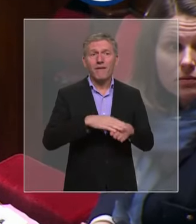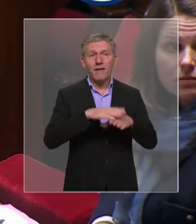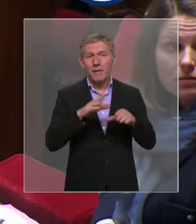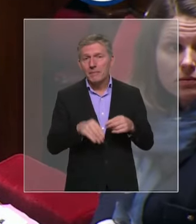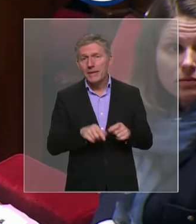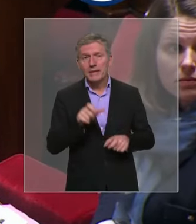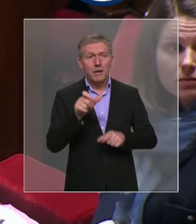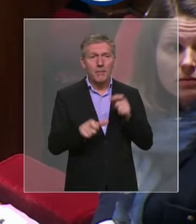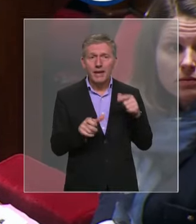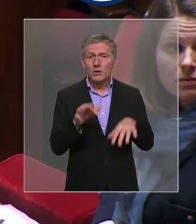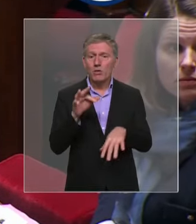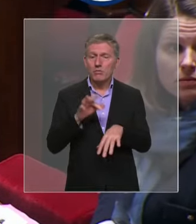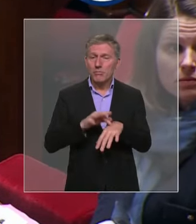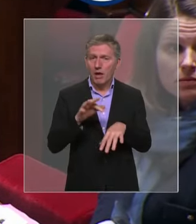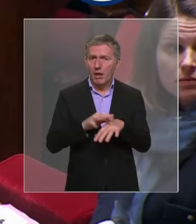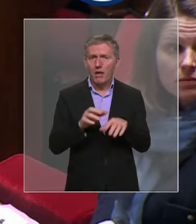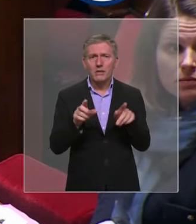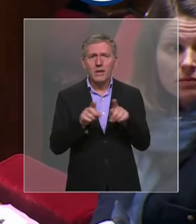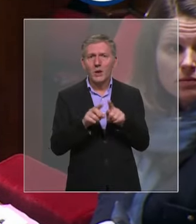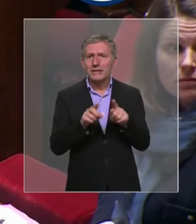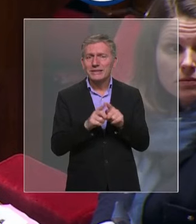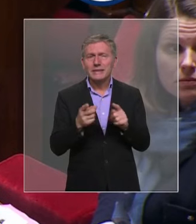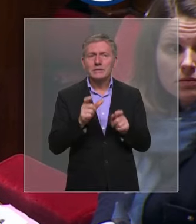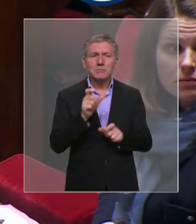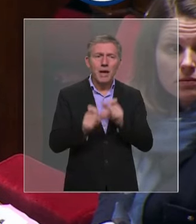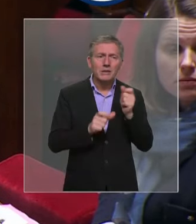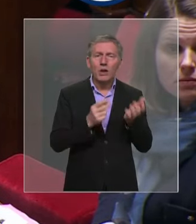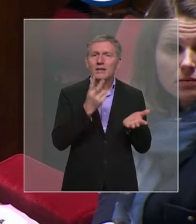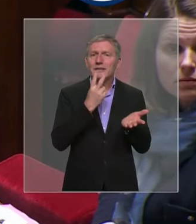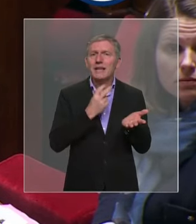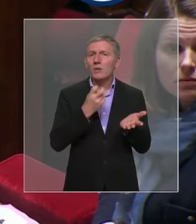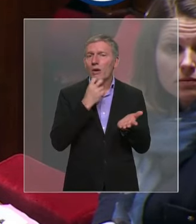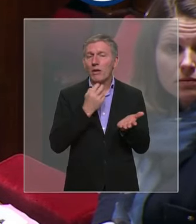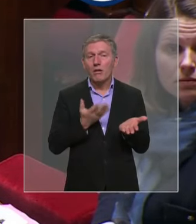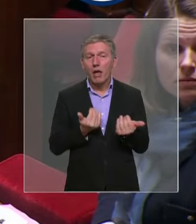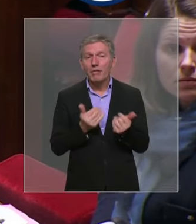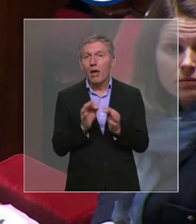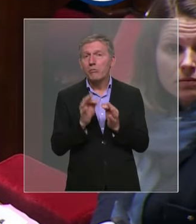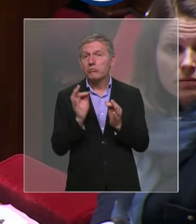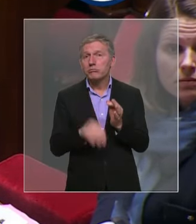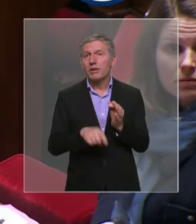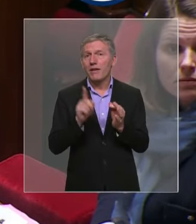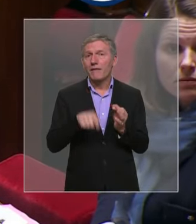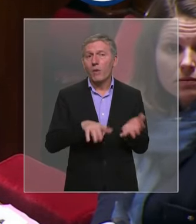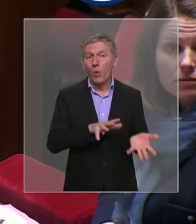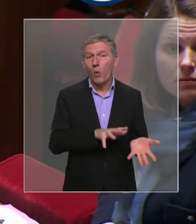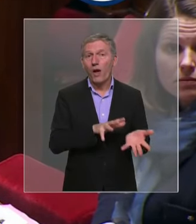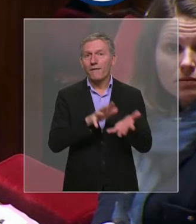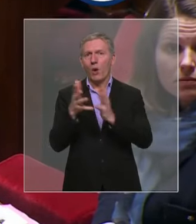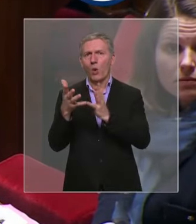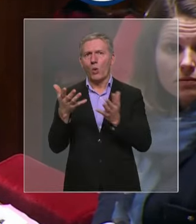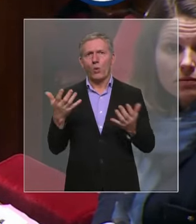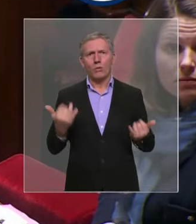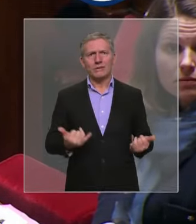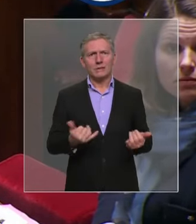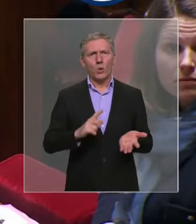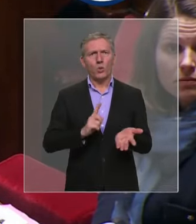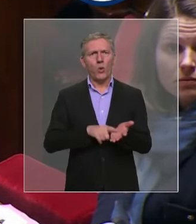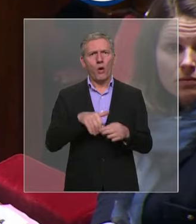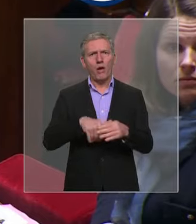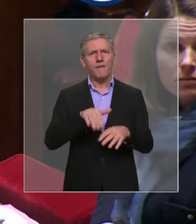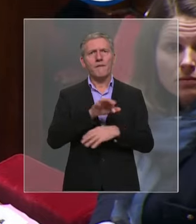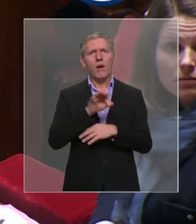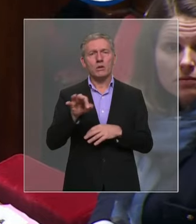ces malades, entendu ces citoyens qui attendent de nous que nous fassions évoluer notre droit. Nous avons entendu les